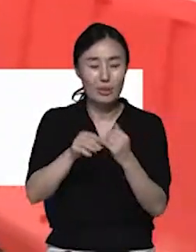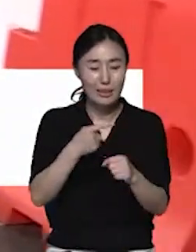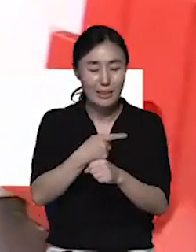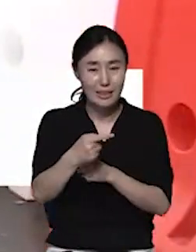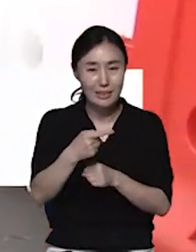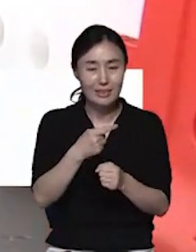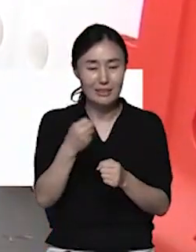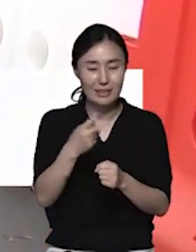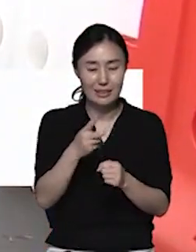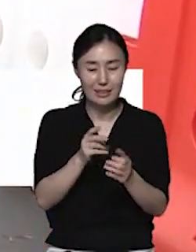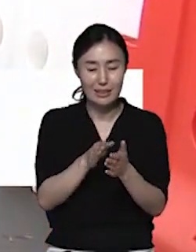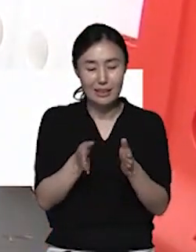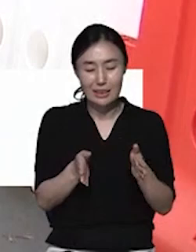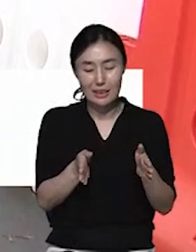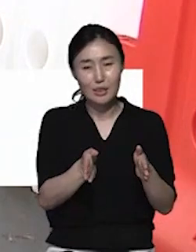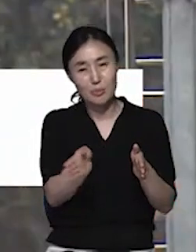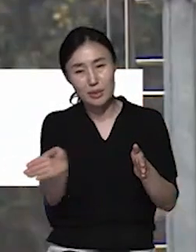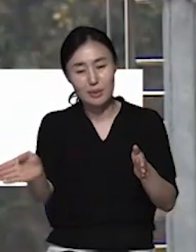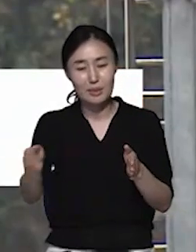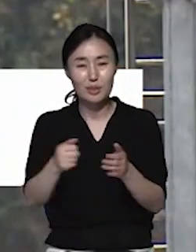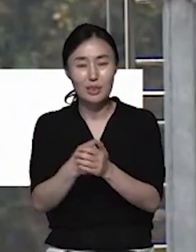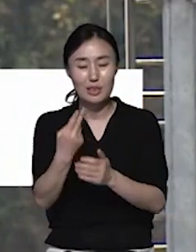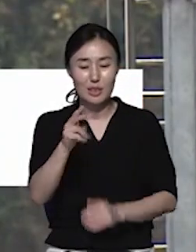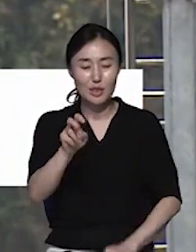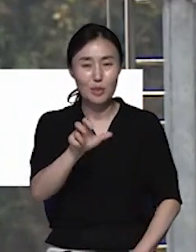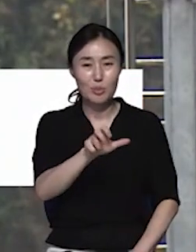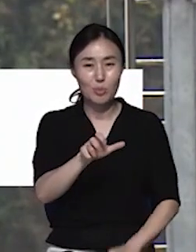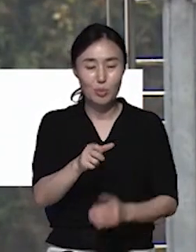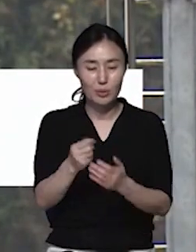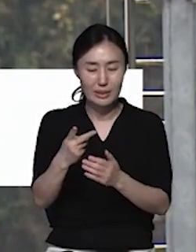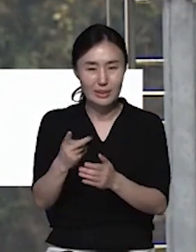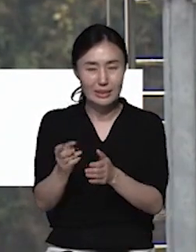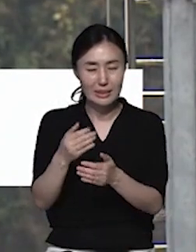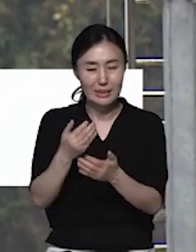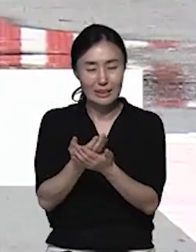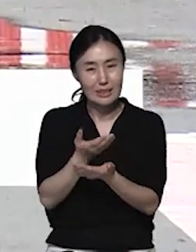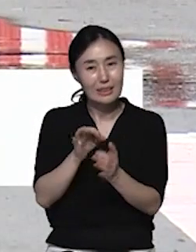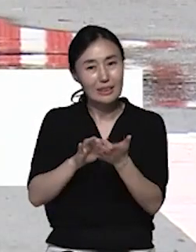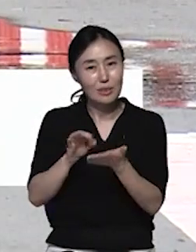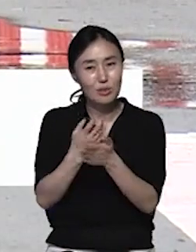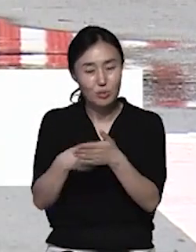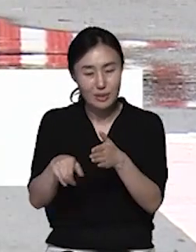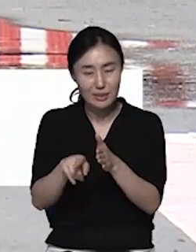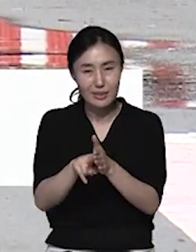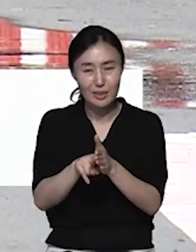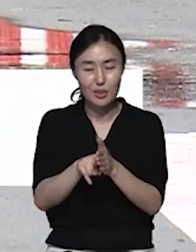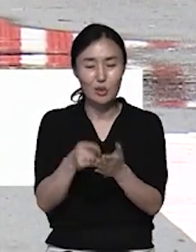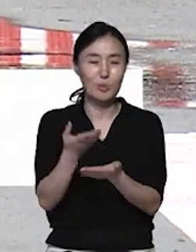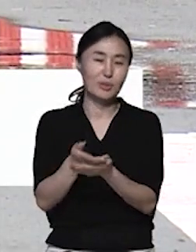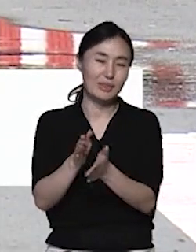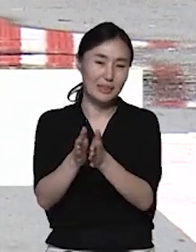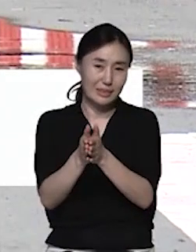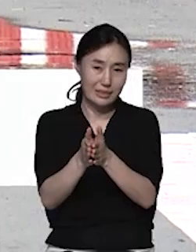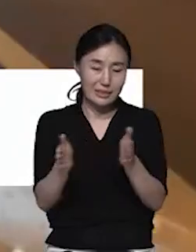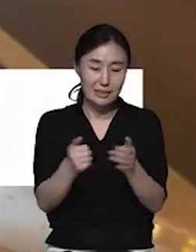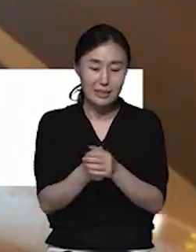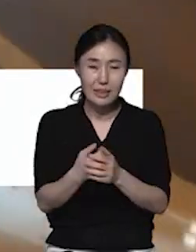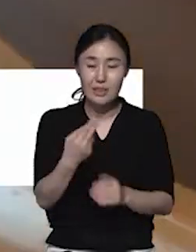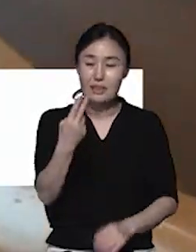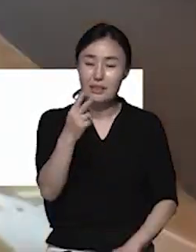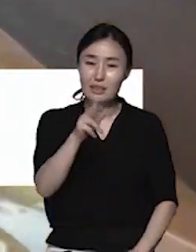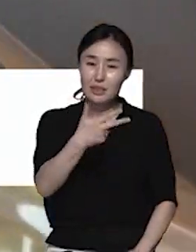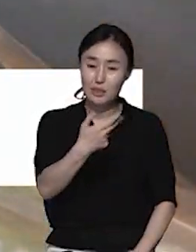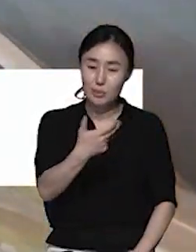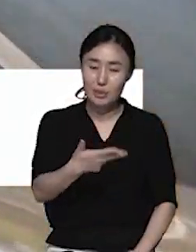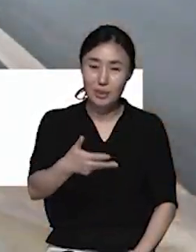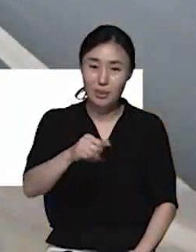착공, 2025년 상반기 개통을 예정으로 본격 재시공에 착수했습니다. 지산 IC 진출로 공사는 77억